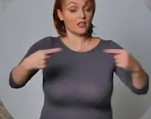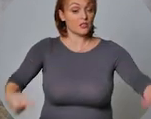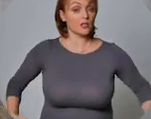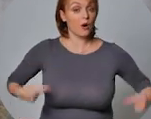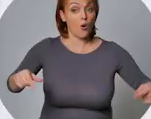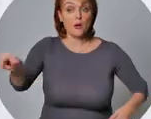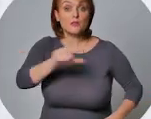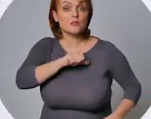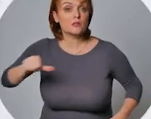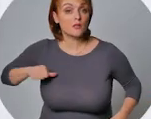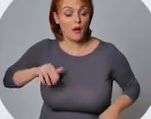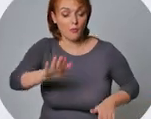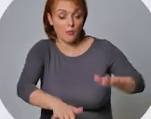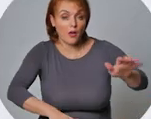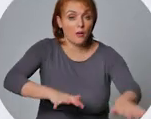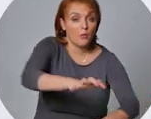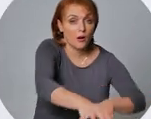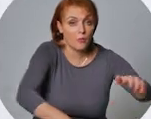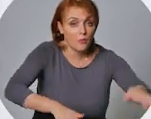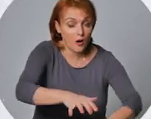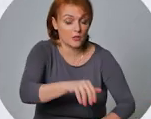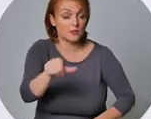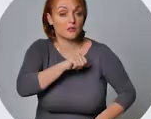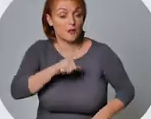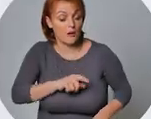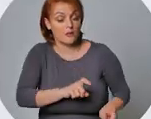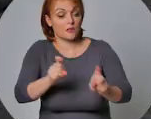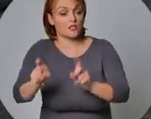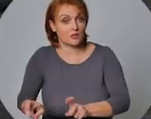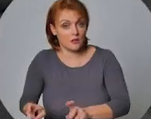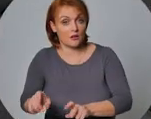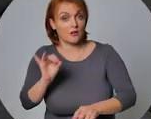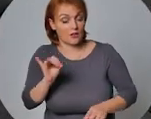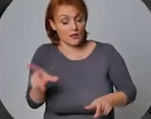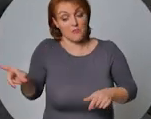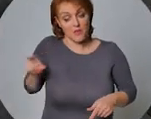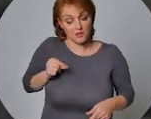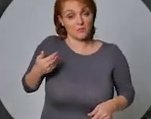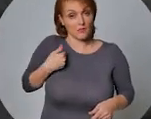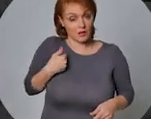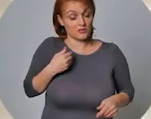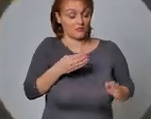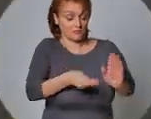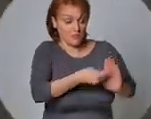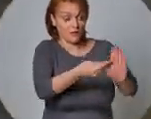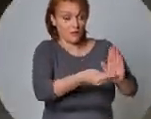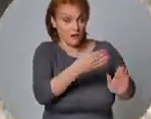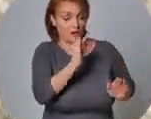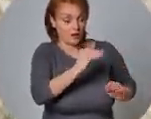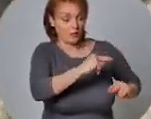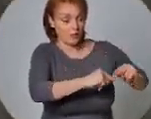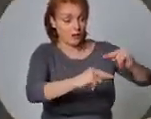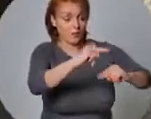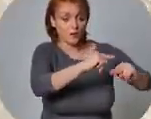jos, pe podeaua, pe asta, s-a așeză și pune cu mine în rând timile astea. Asta eu am făcut-o